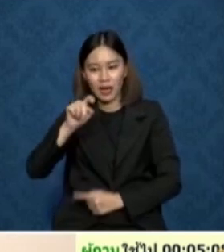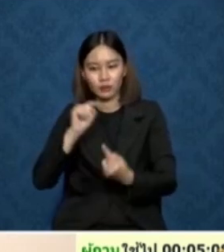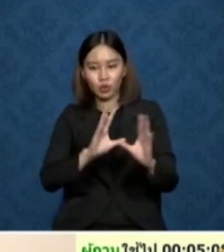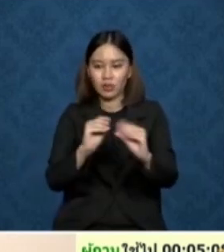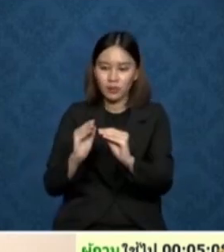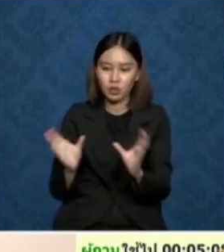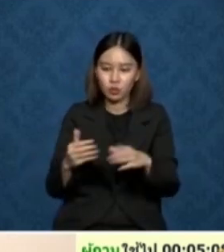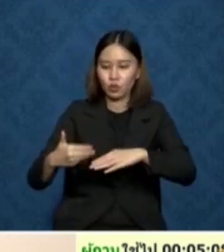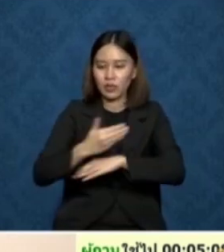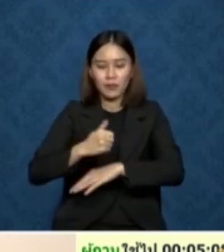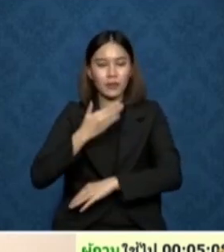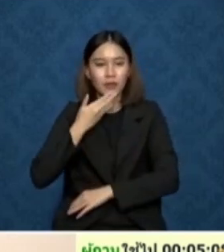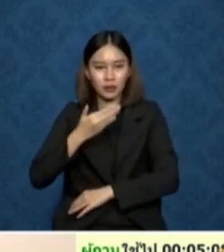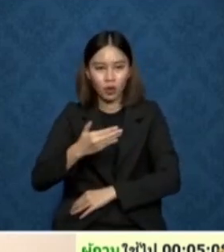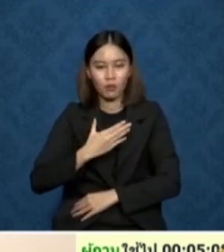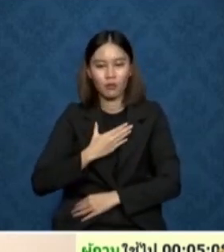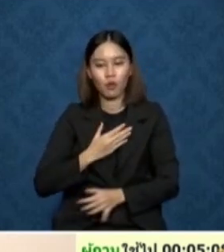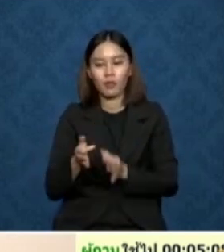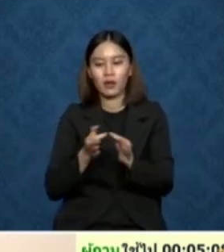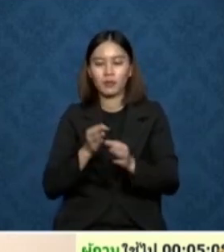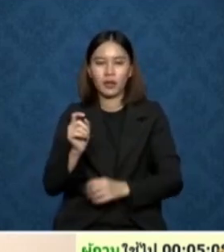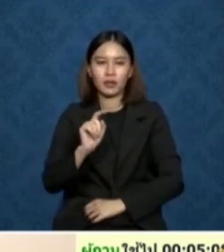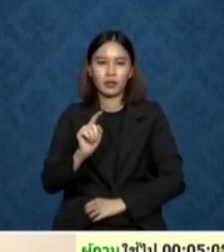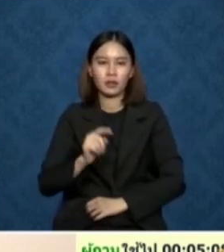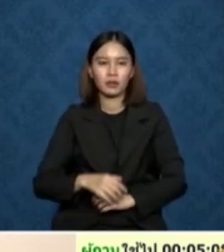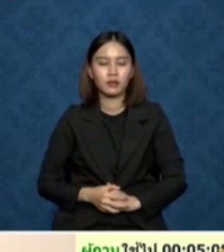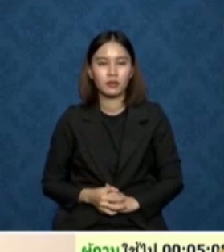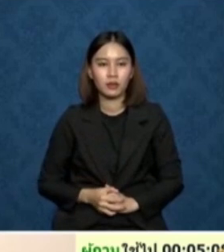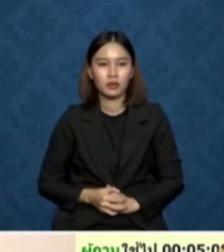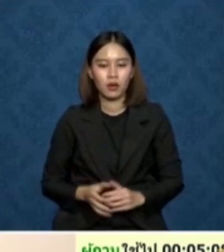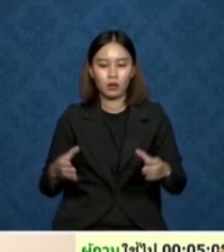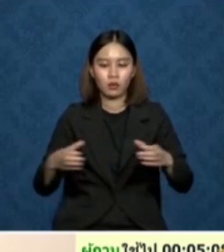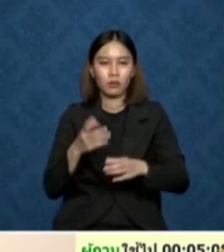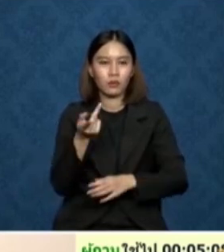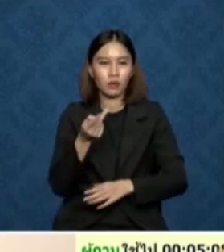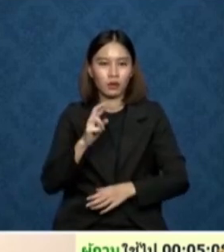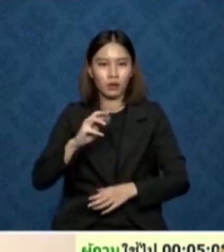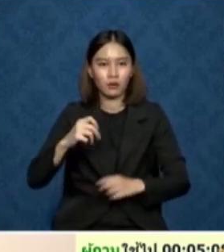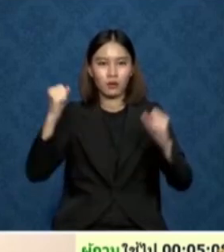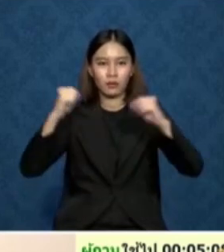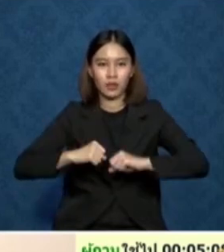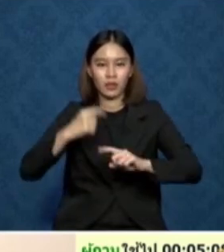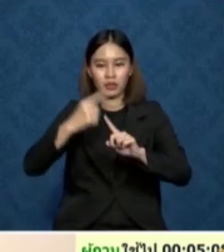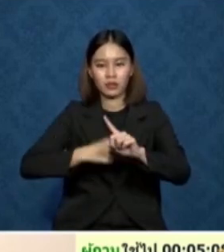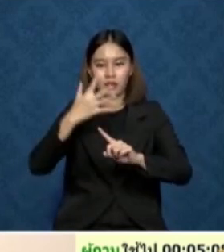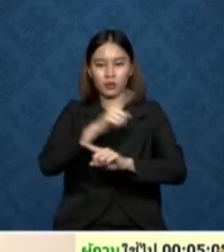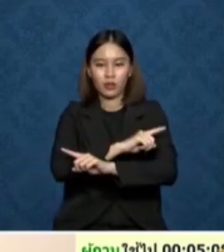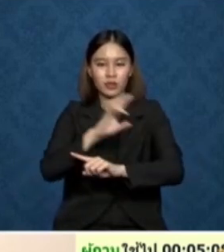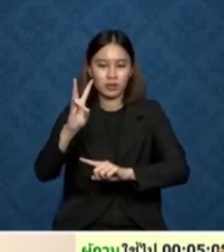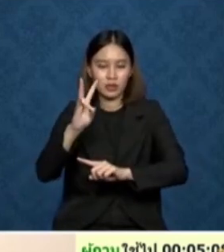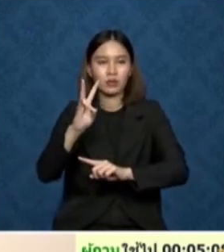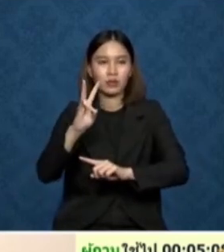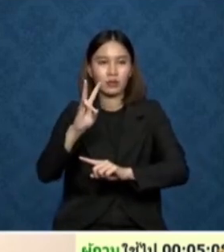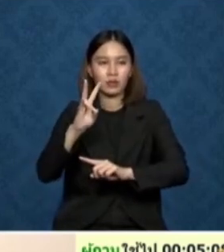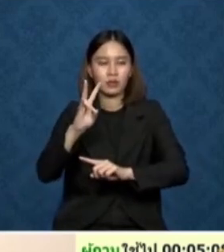ในที่ไปชุมพักตลอดเวลาผมกับเรีทานอยนี้ครัว่าขณะรำติมีมะติเมวัที่ 7 พศภา